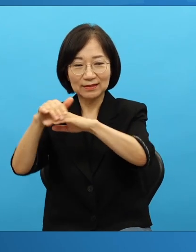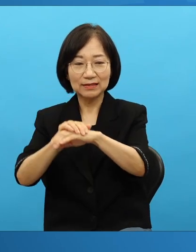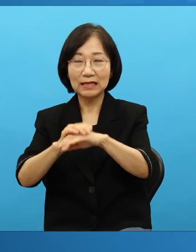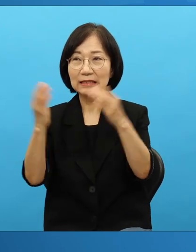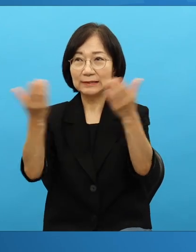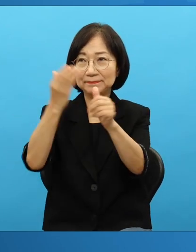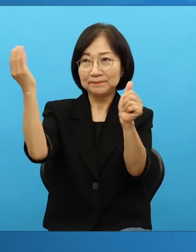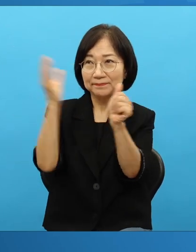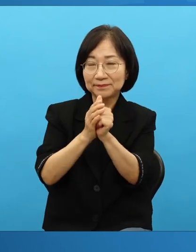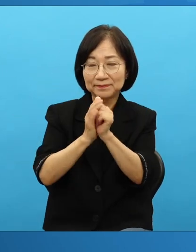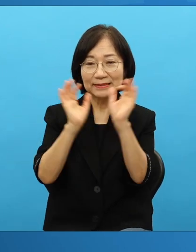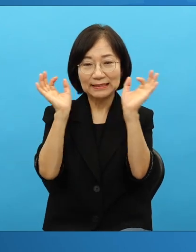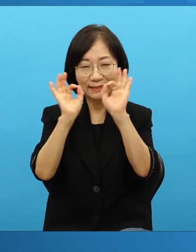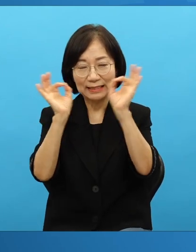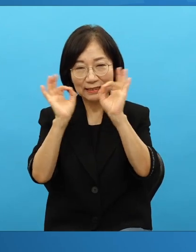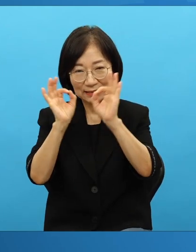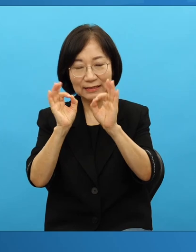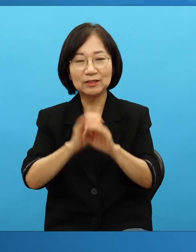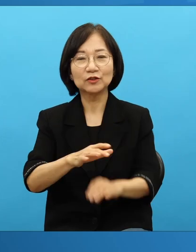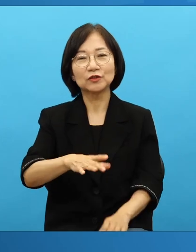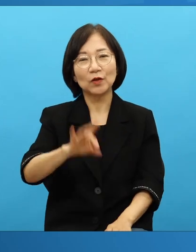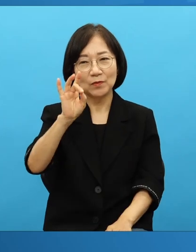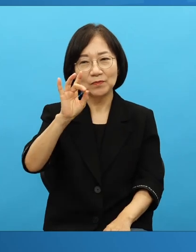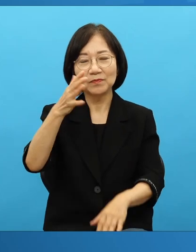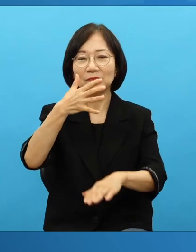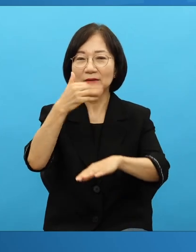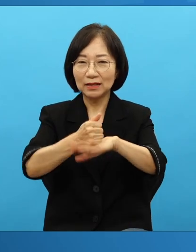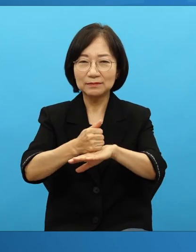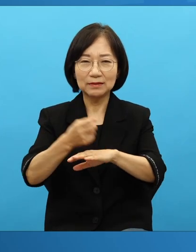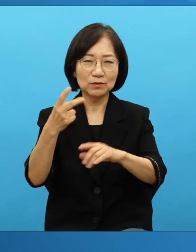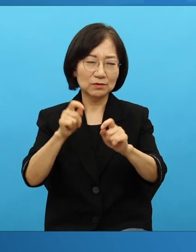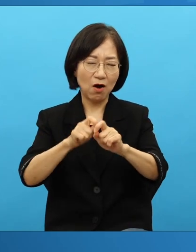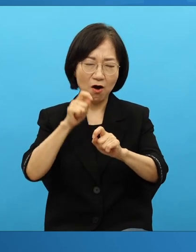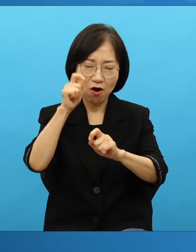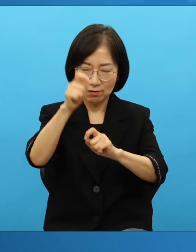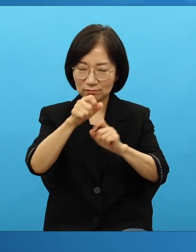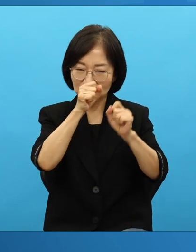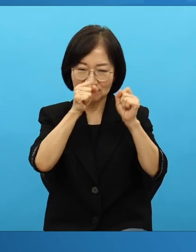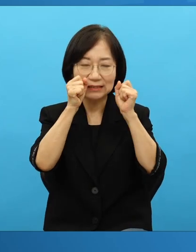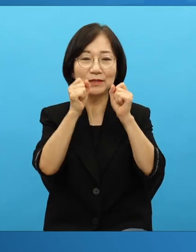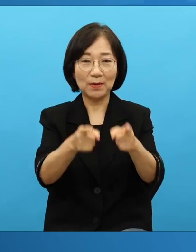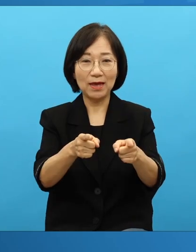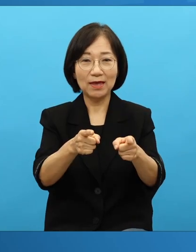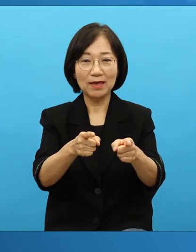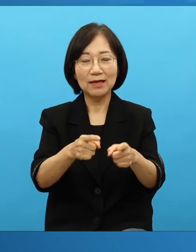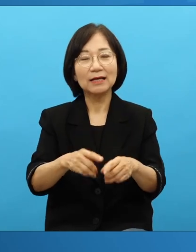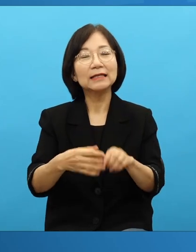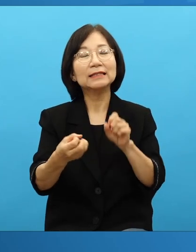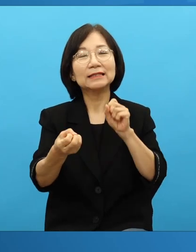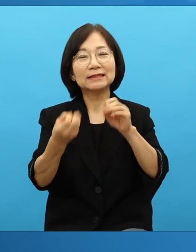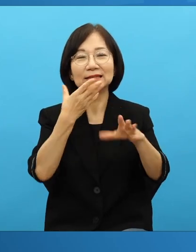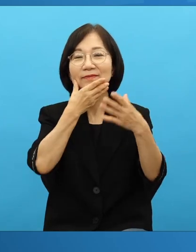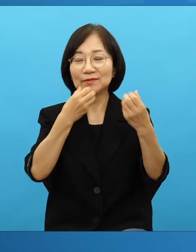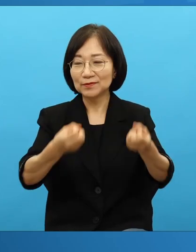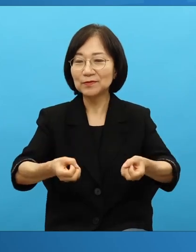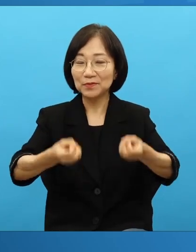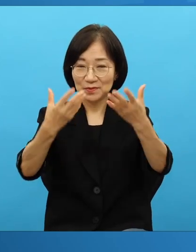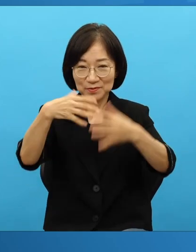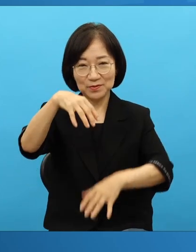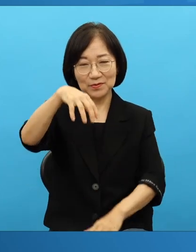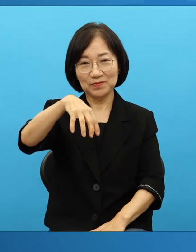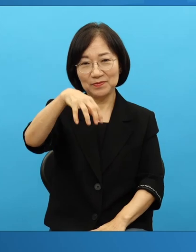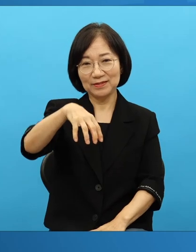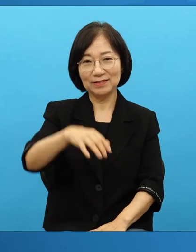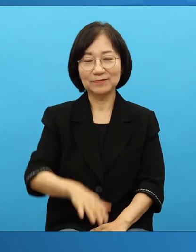찾아낼 처음이자 마지막이요 또 영원한 기회가 되는 응답과 축복의 현장입니다.